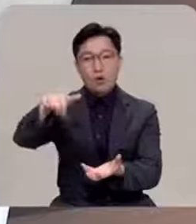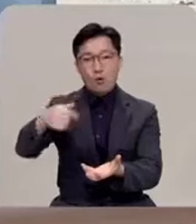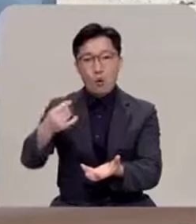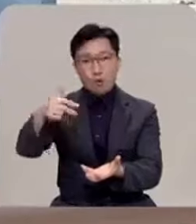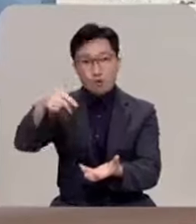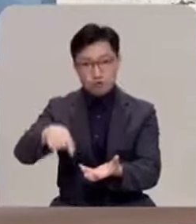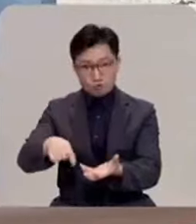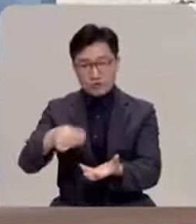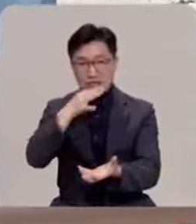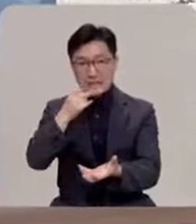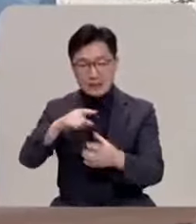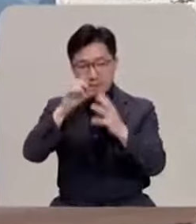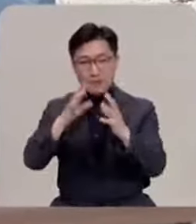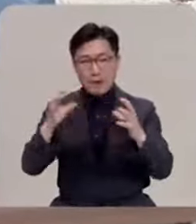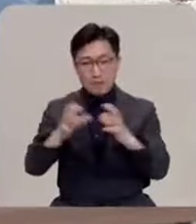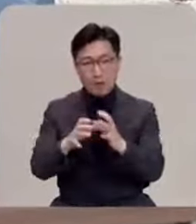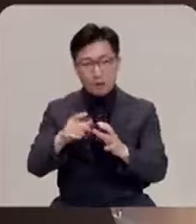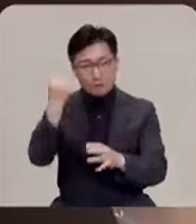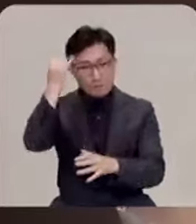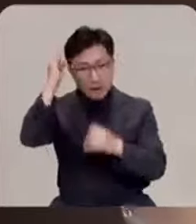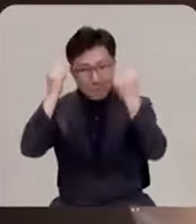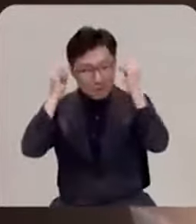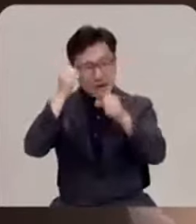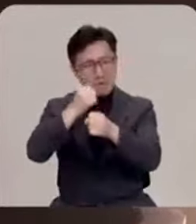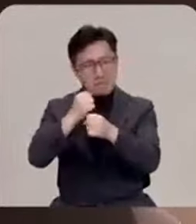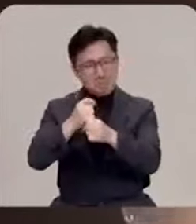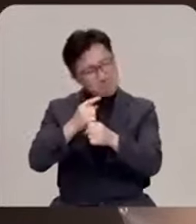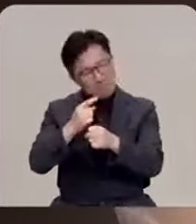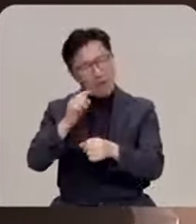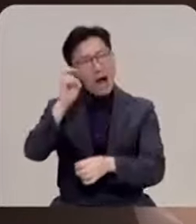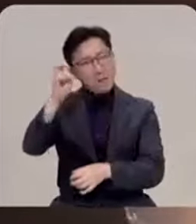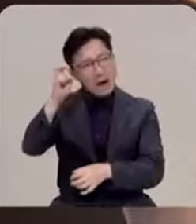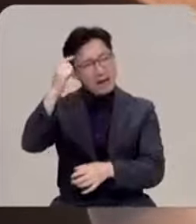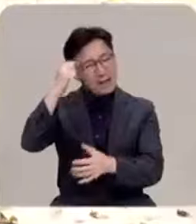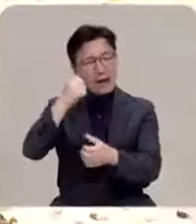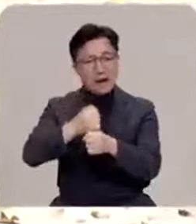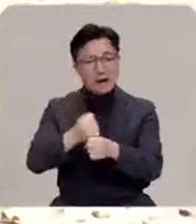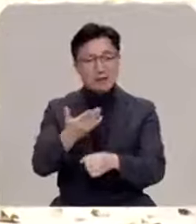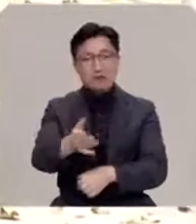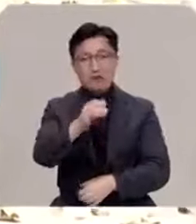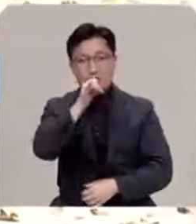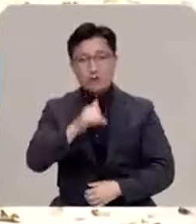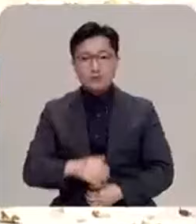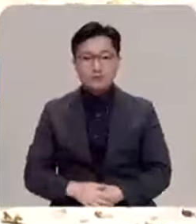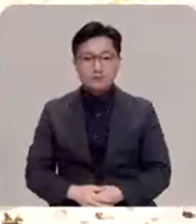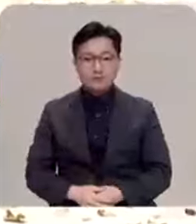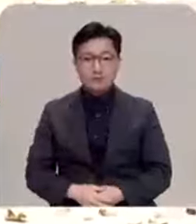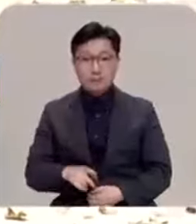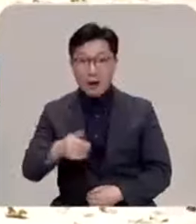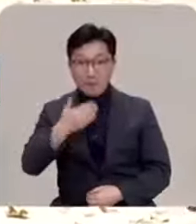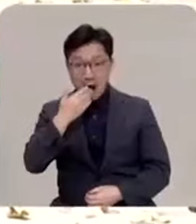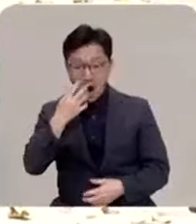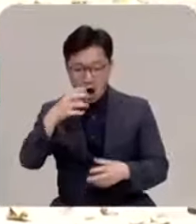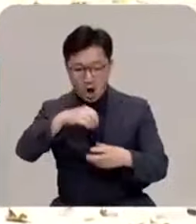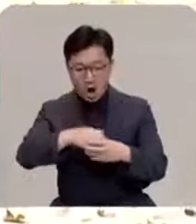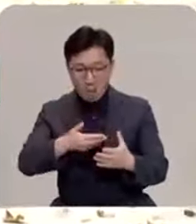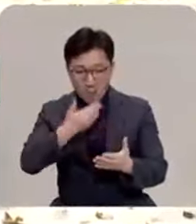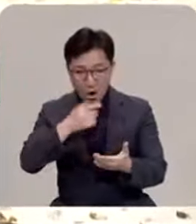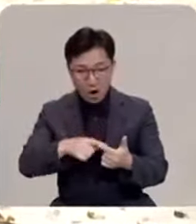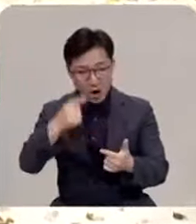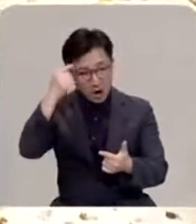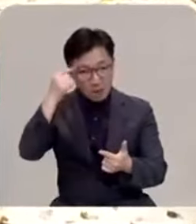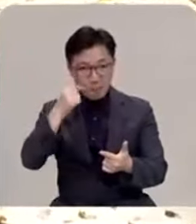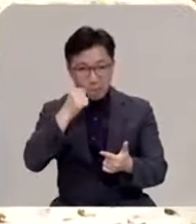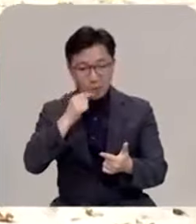특산품에 전문가 상상력이 더해져 창조된 요리입니다. 그 말을 밥에다 이렇게 넣어서 먹는 거를 생각을